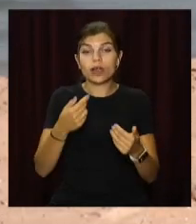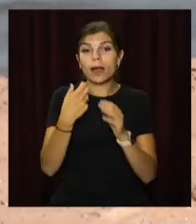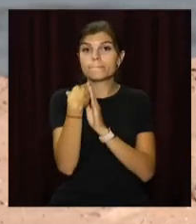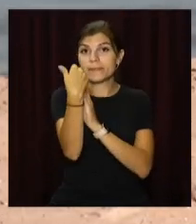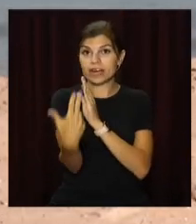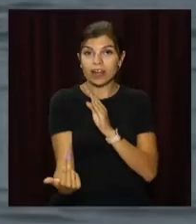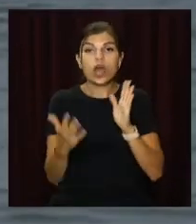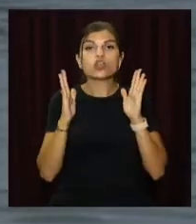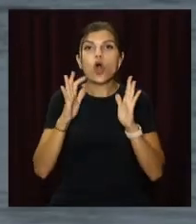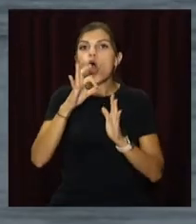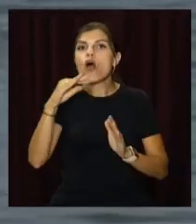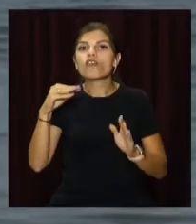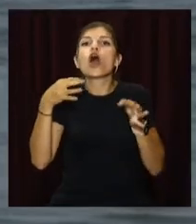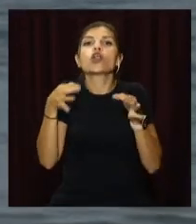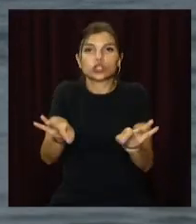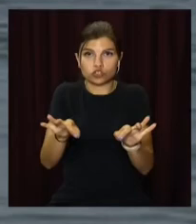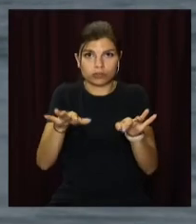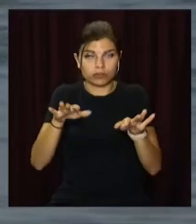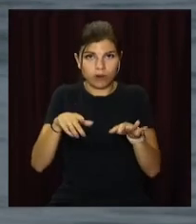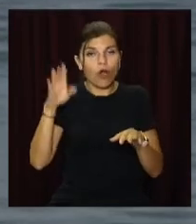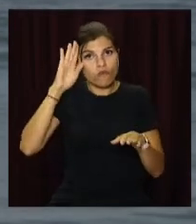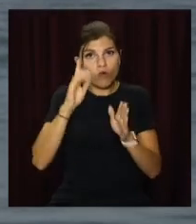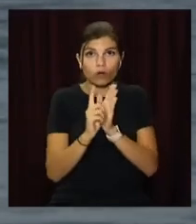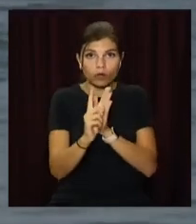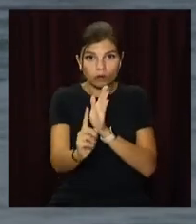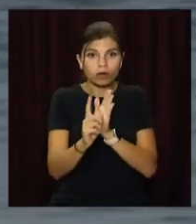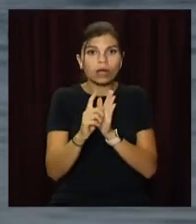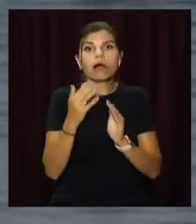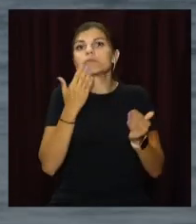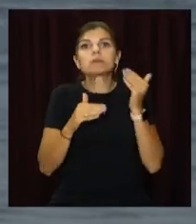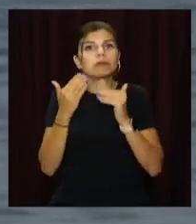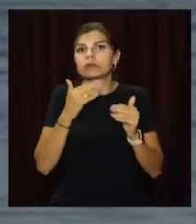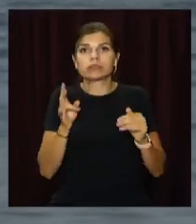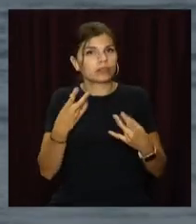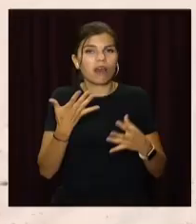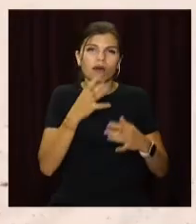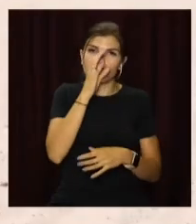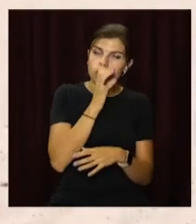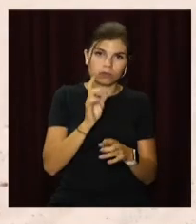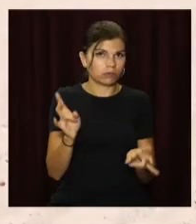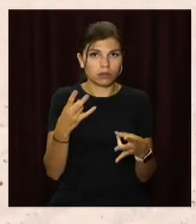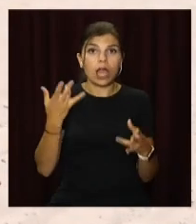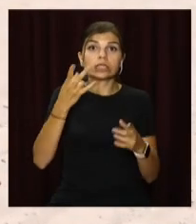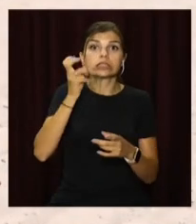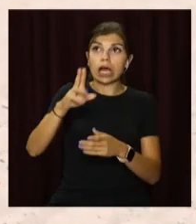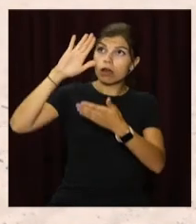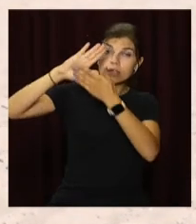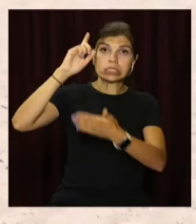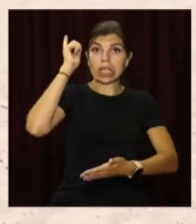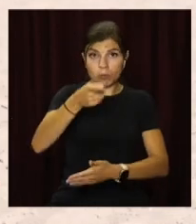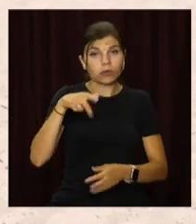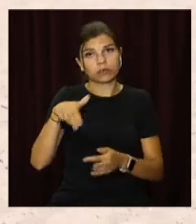пірнати лише на офіційних пляжах, не заходити у воду на підпитку, не запливати за обмежувальні знаки та у разі